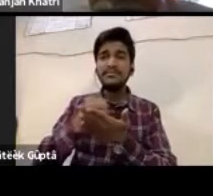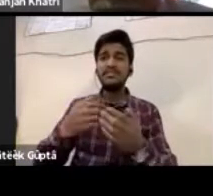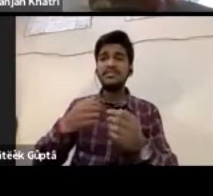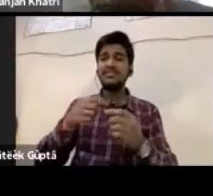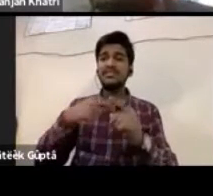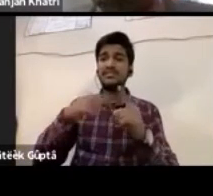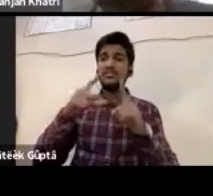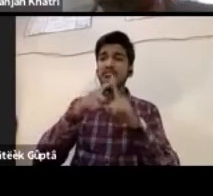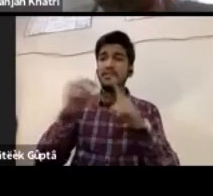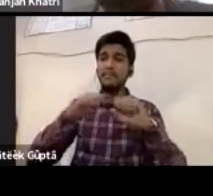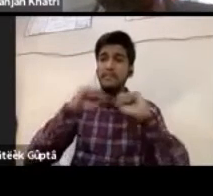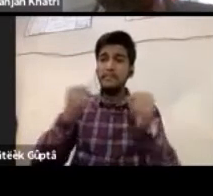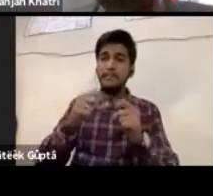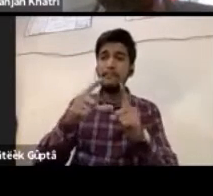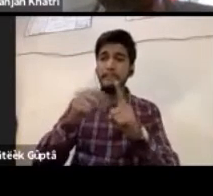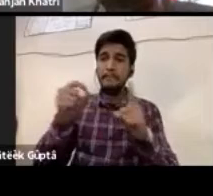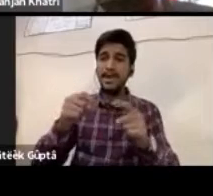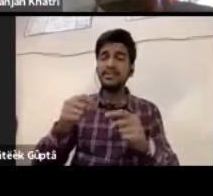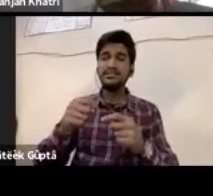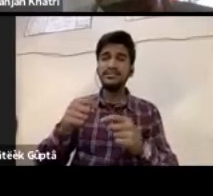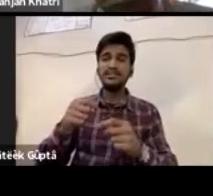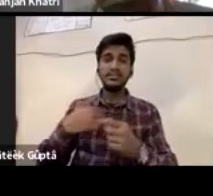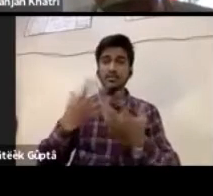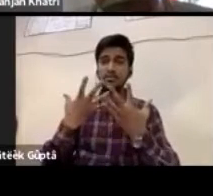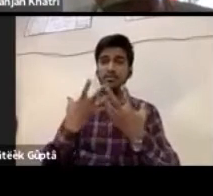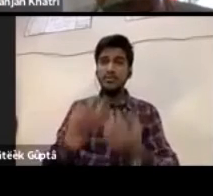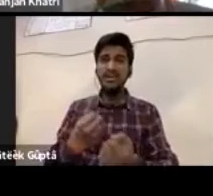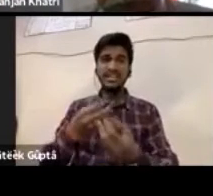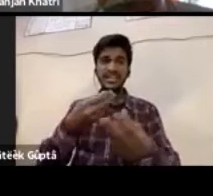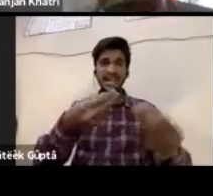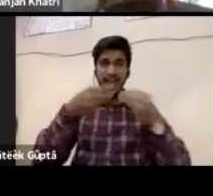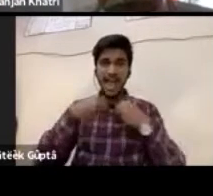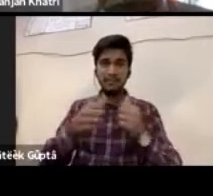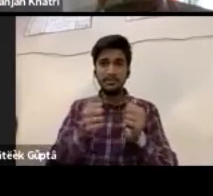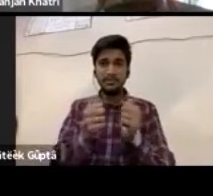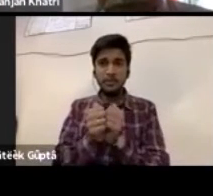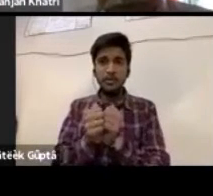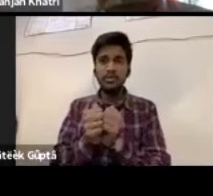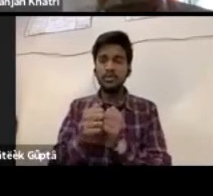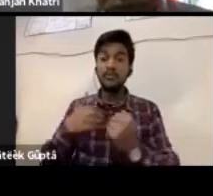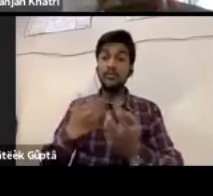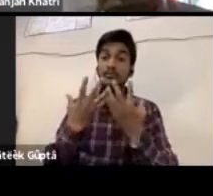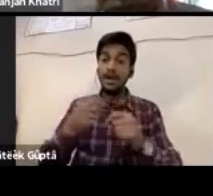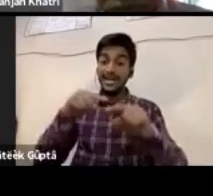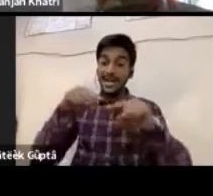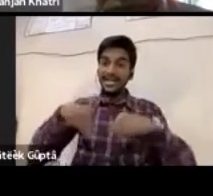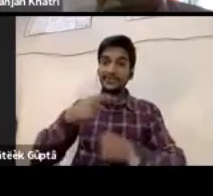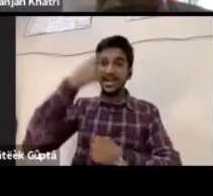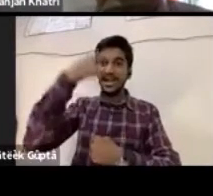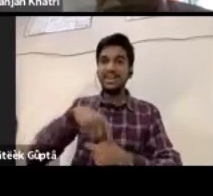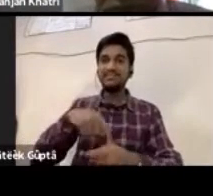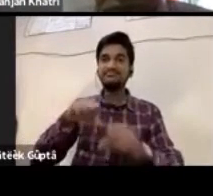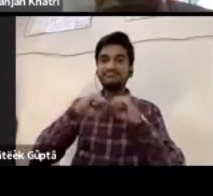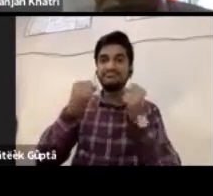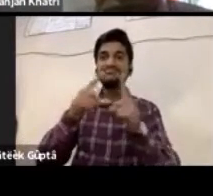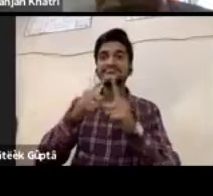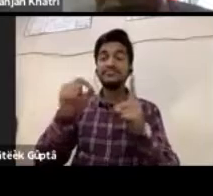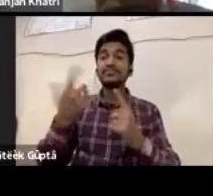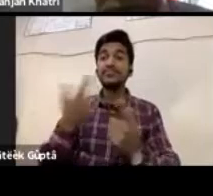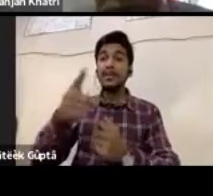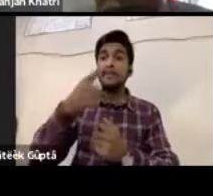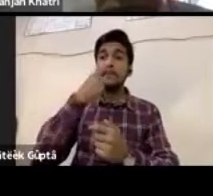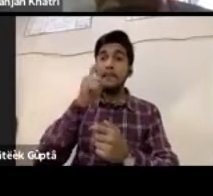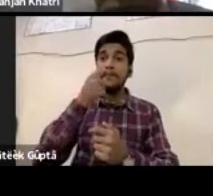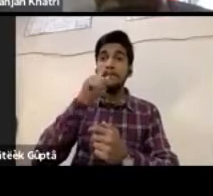फाइनेंशियली इंडिपेंडेंट होना था, मुझे डिपेंडेंट नहीं होना था. क्योंकि मेरे पेरेंट्स दोनों ही टीचर्स रहे हैं, उनका ट्यूटोरियल सेंटर